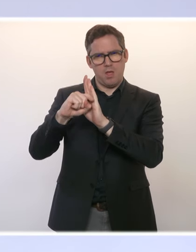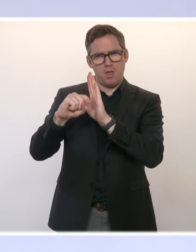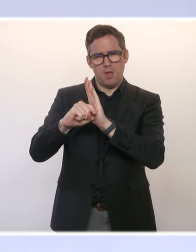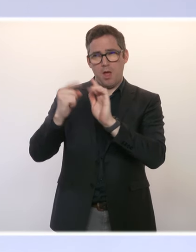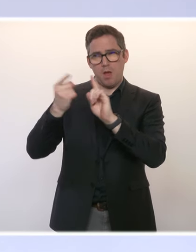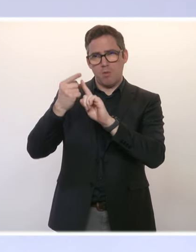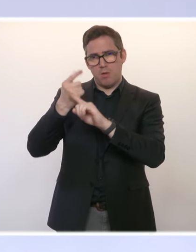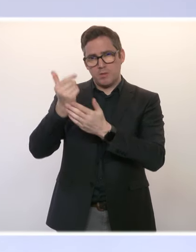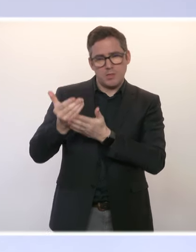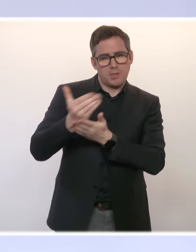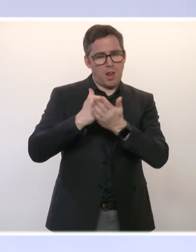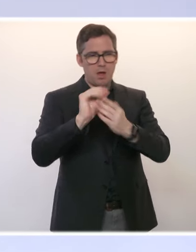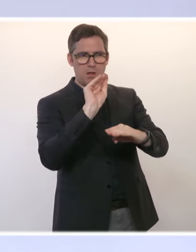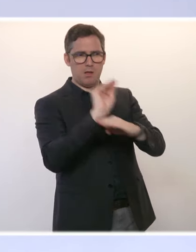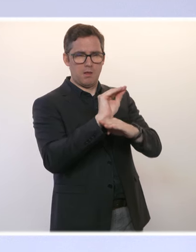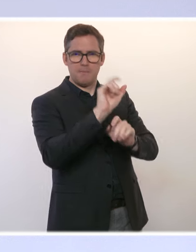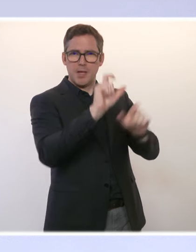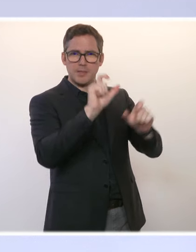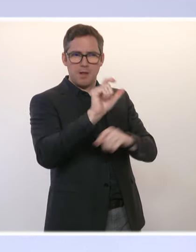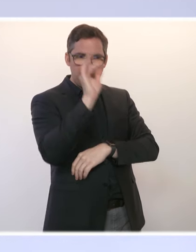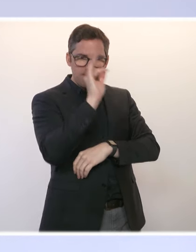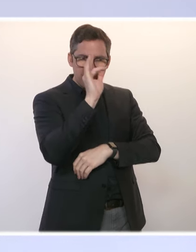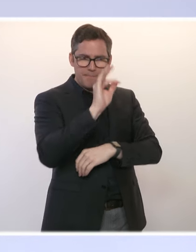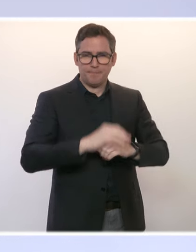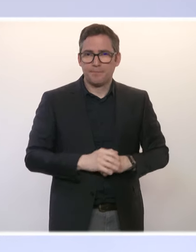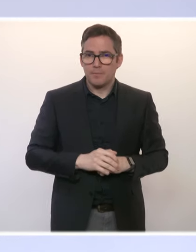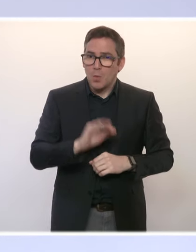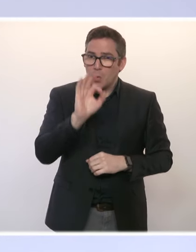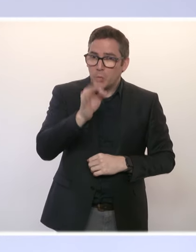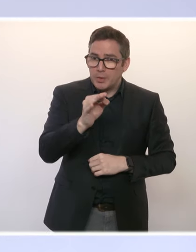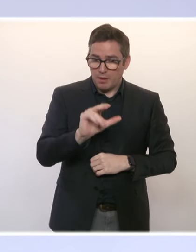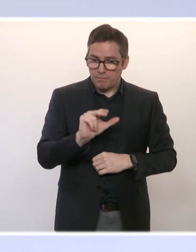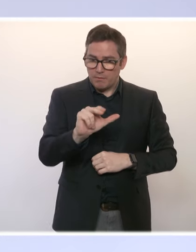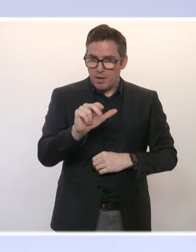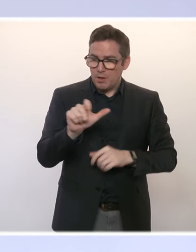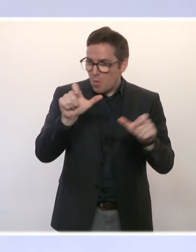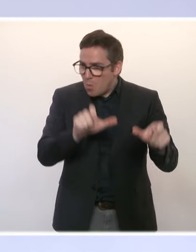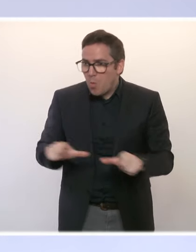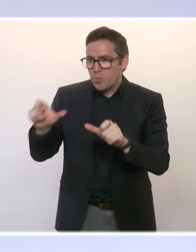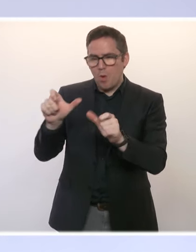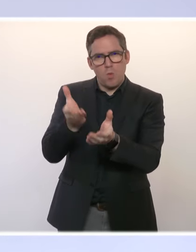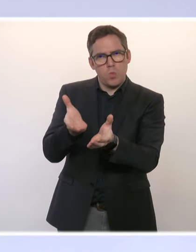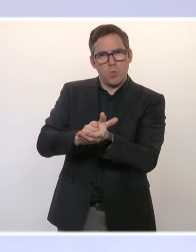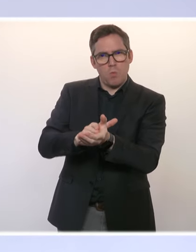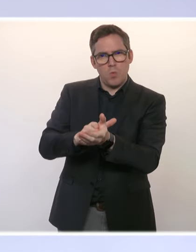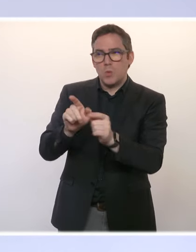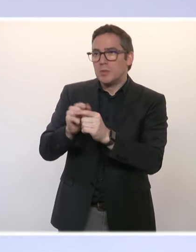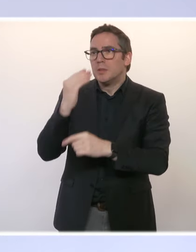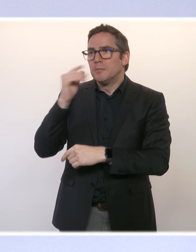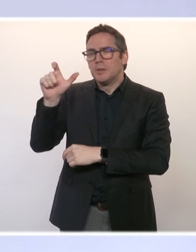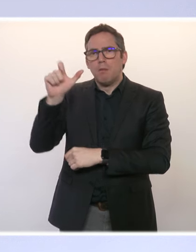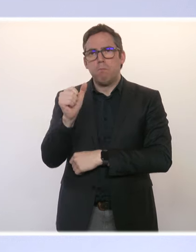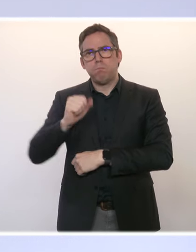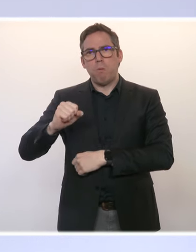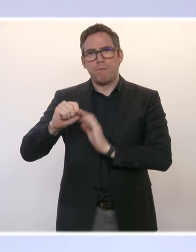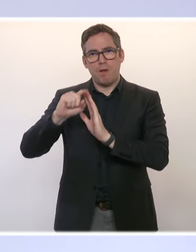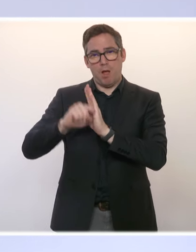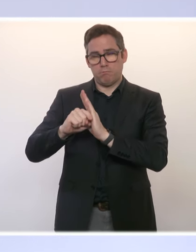agriculteurs. Oui, il y aura davantage de contrôles dans les rayons et il y aura des sanctions pour celles et ceux qui ne respectent pas nos